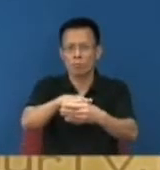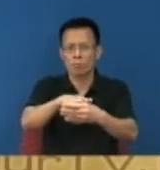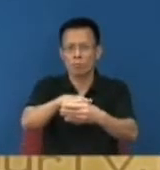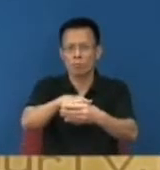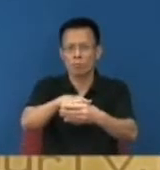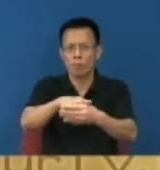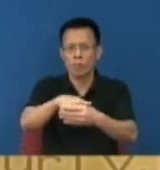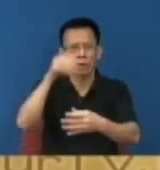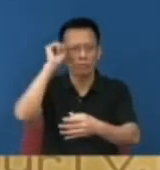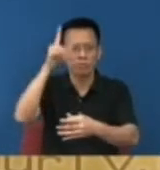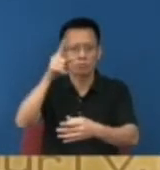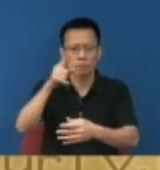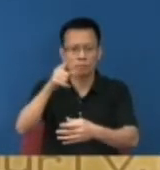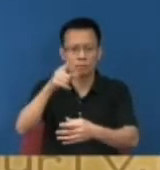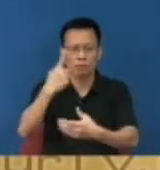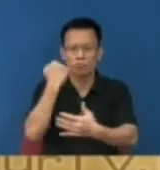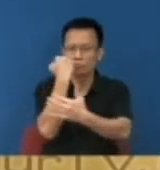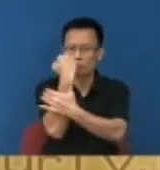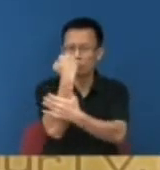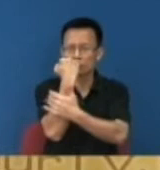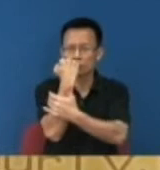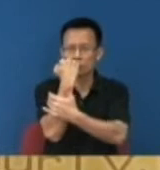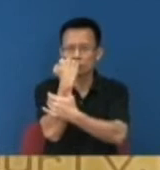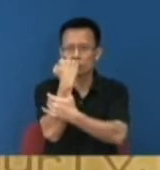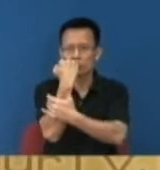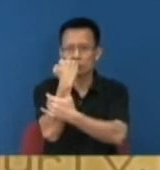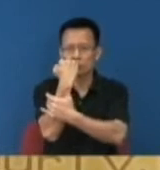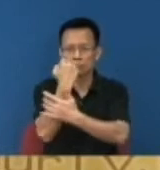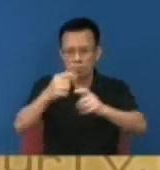他們提出杯葛即是摧毀這個